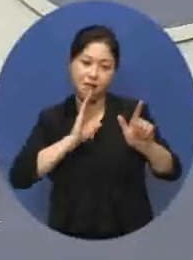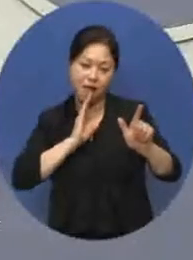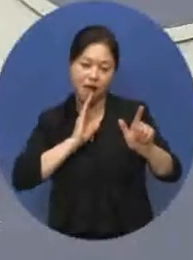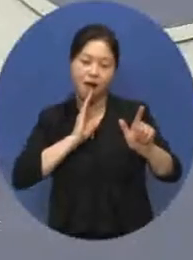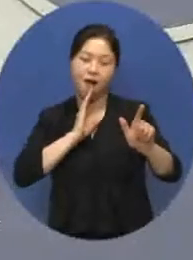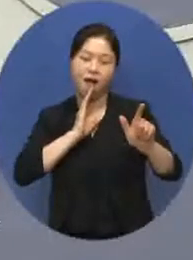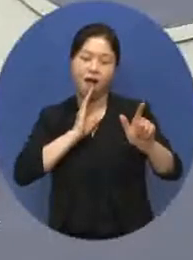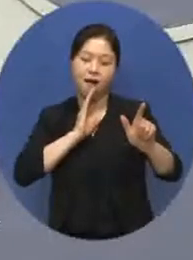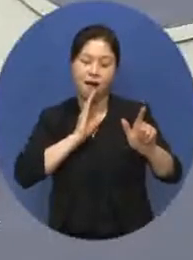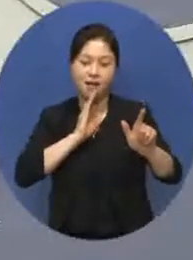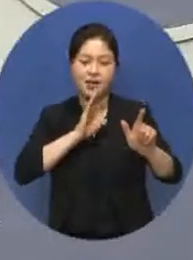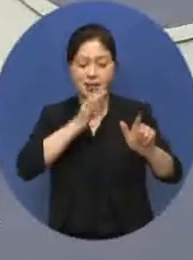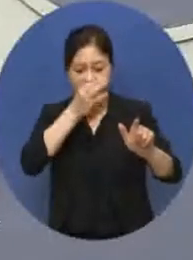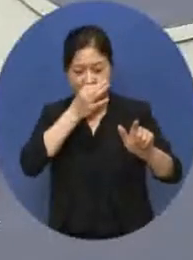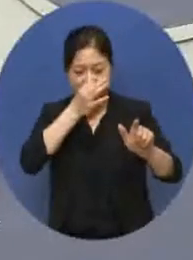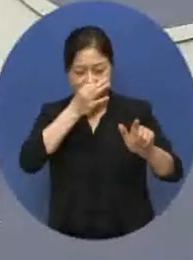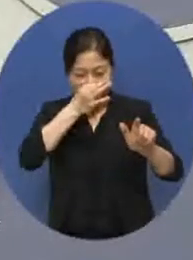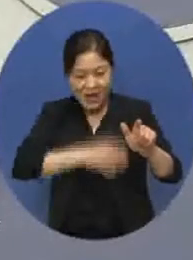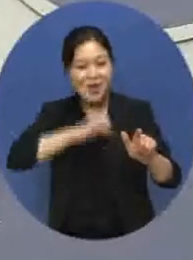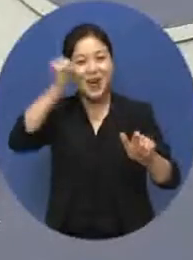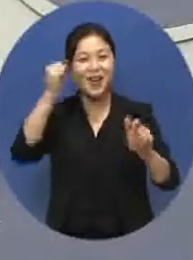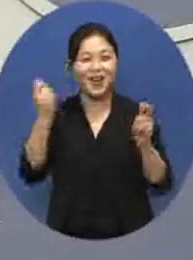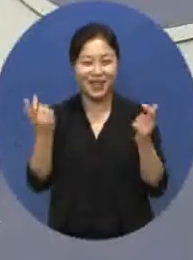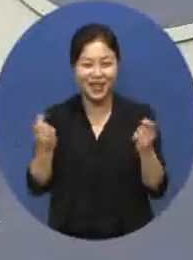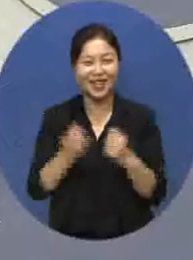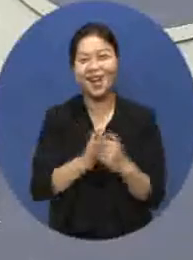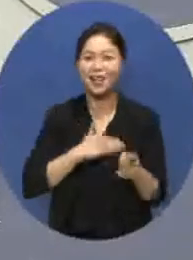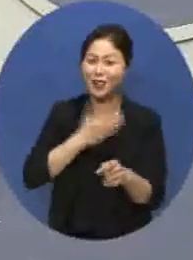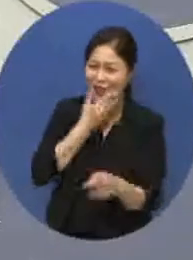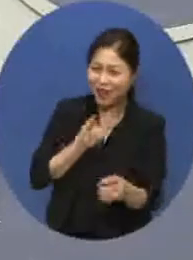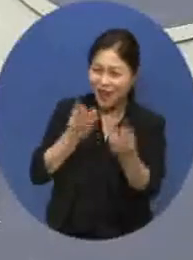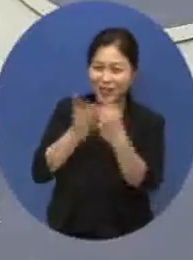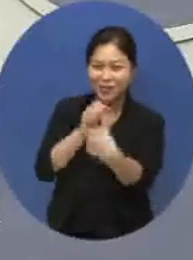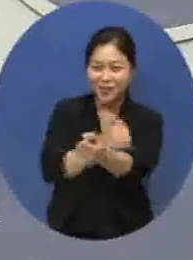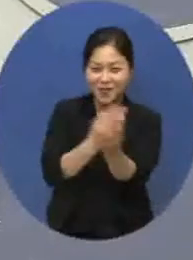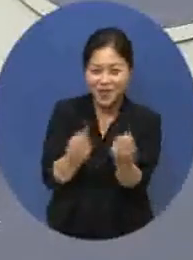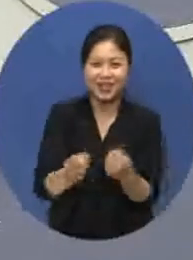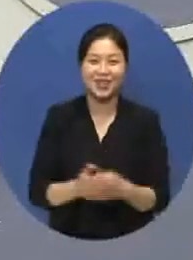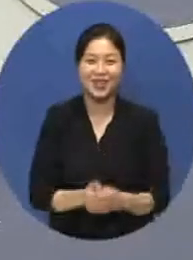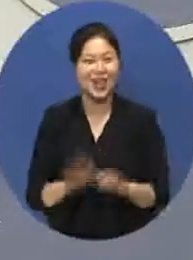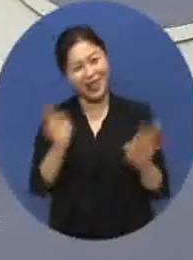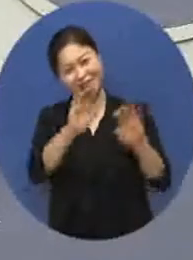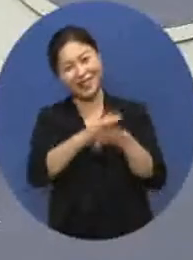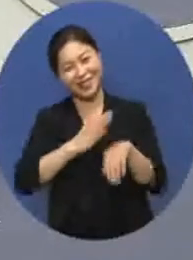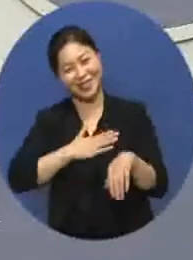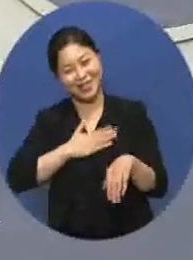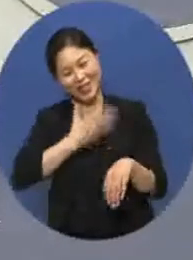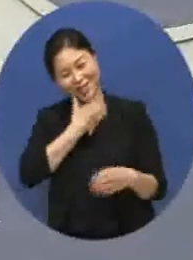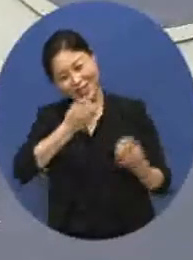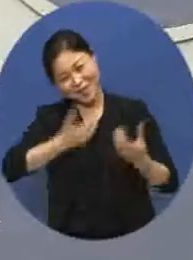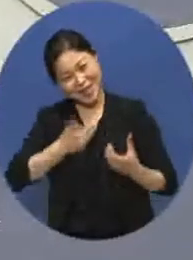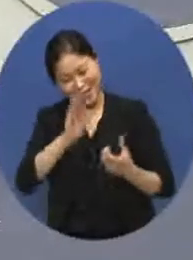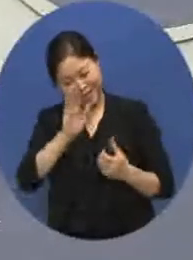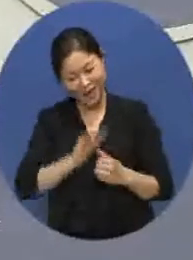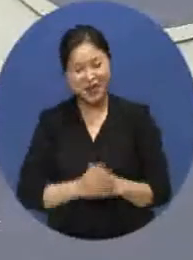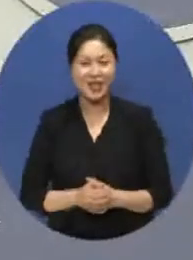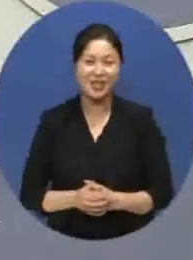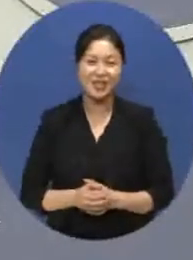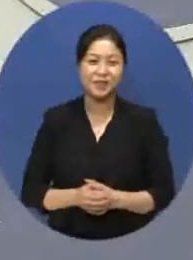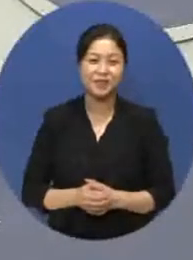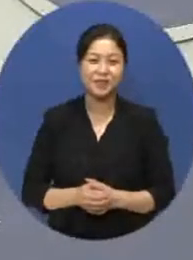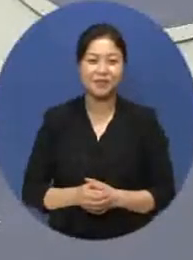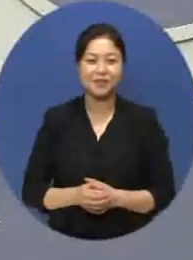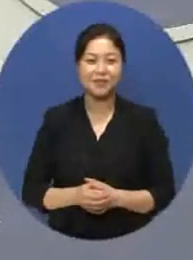극적으로 통과가 됐는데요. 축하드립니다. 아, 감사합니다. 뭐 제가 축하받을 일은 아닌 것 같은데 네.